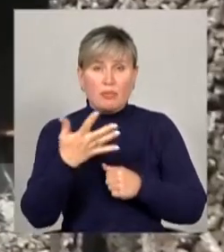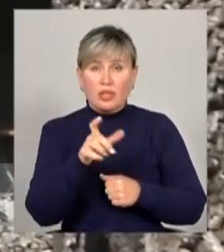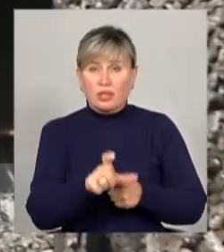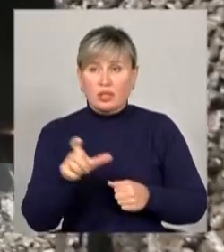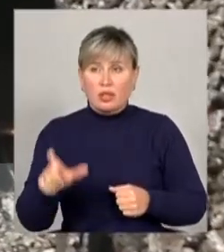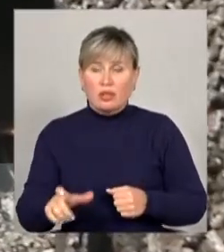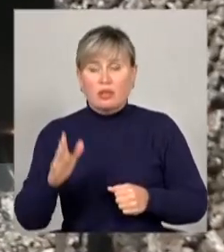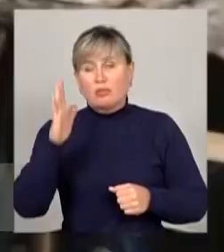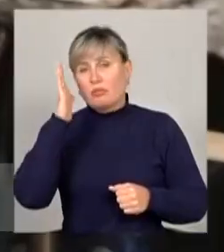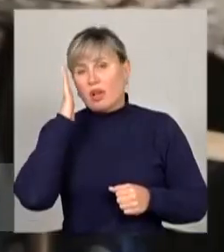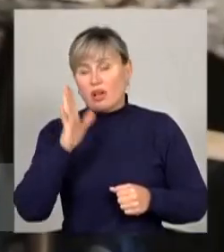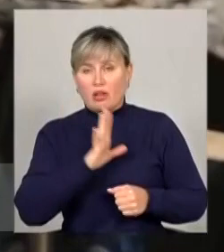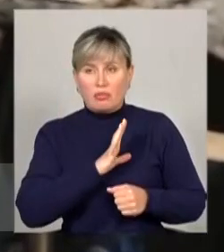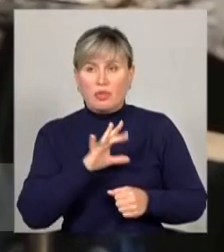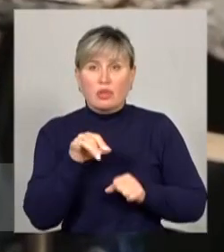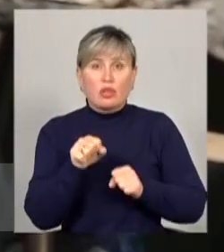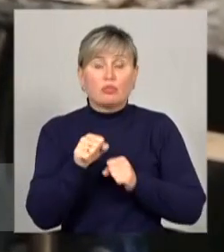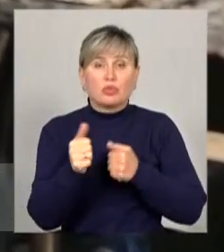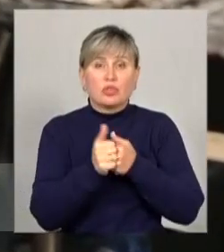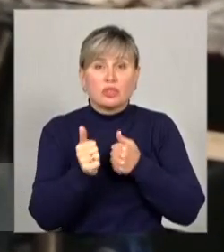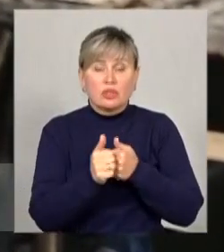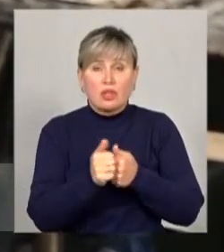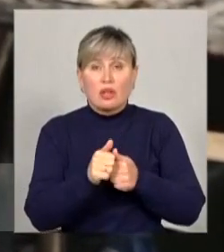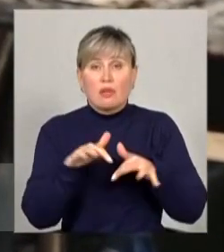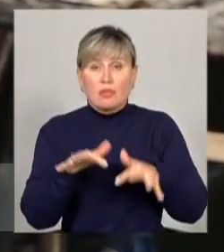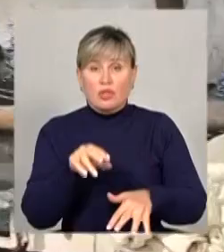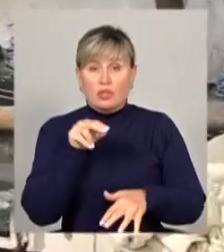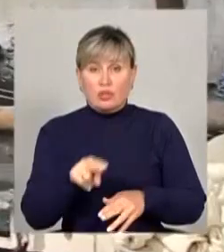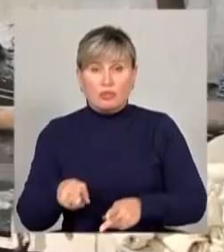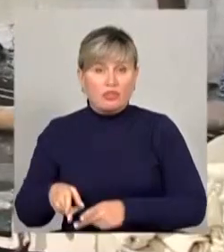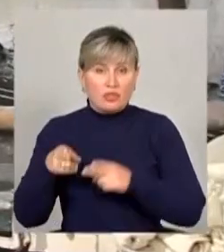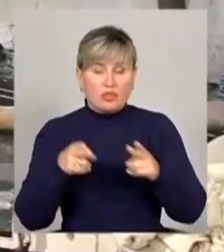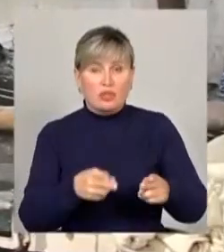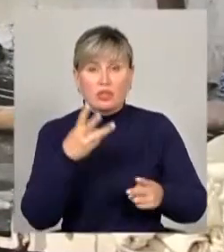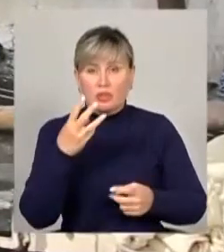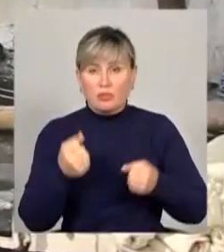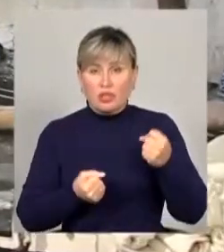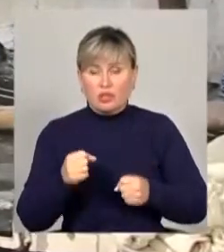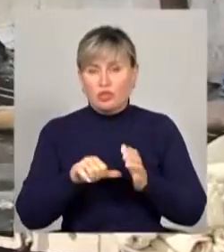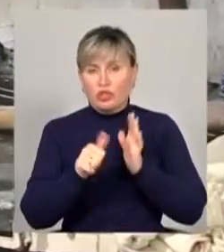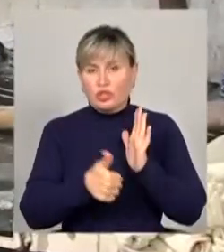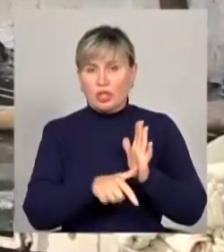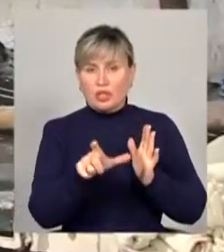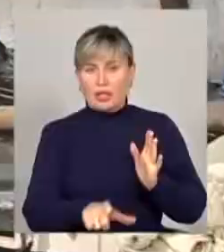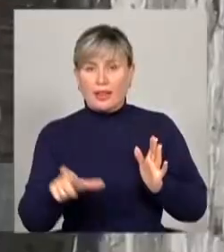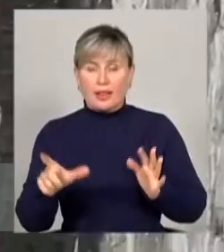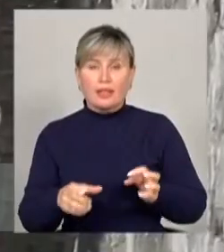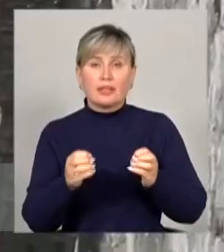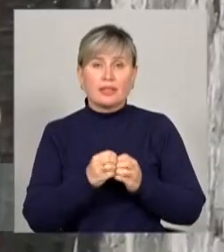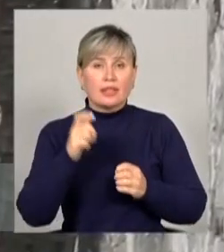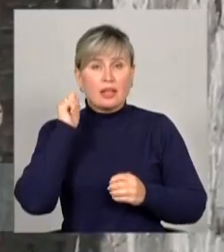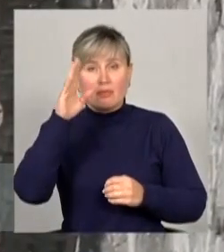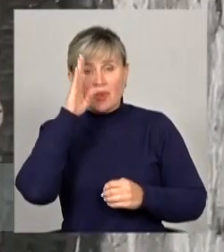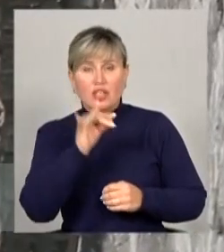время спала. Их разбудили соседи. На место ЧП выехали три пожарных расчета и 16 человек. Десятилетний